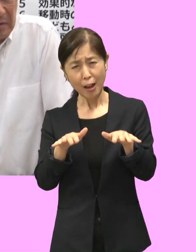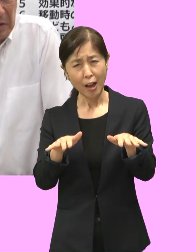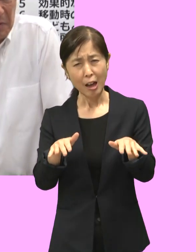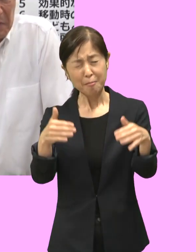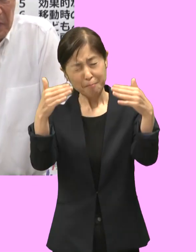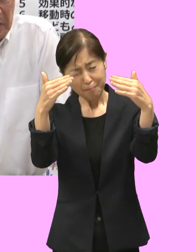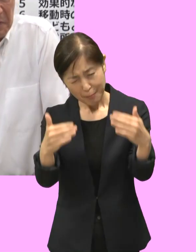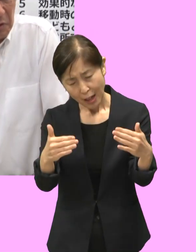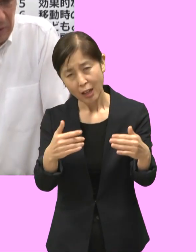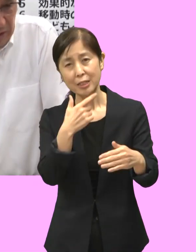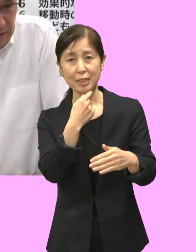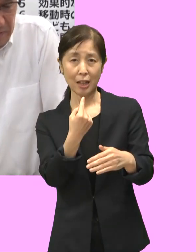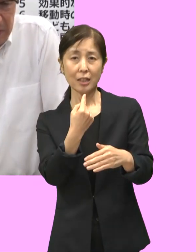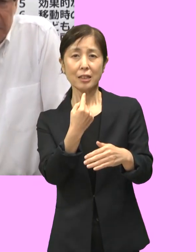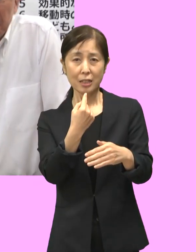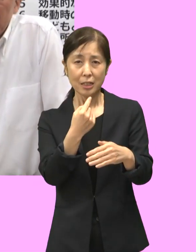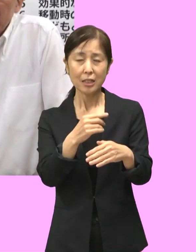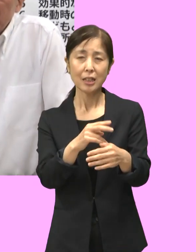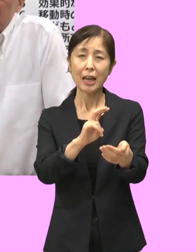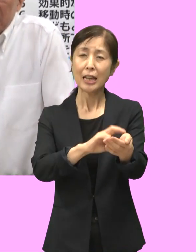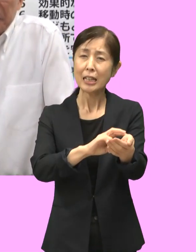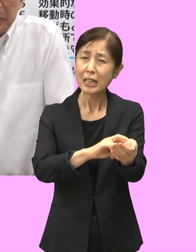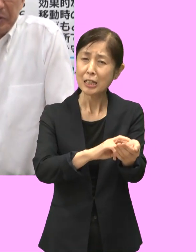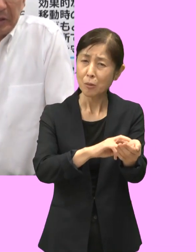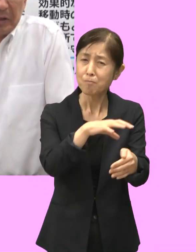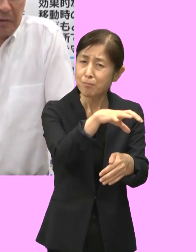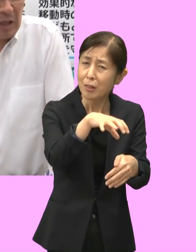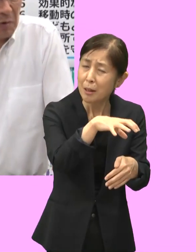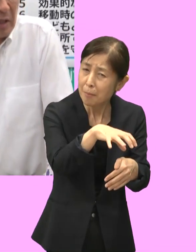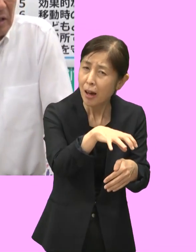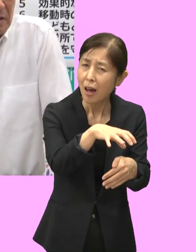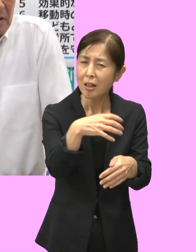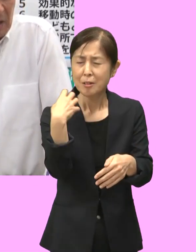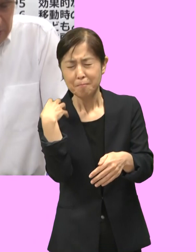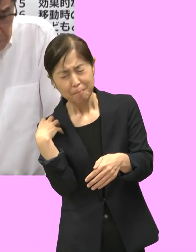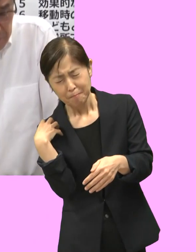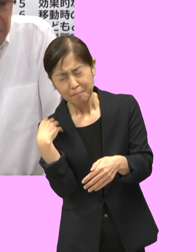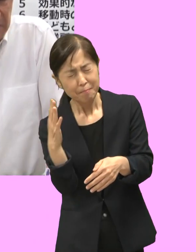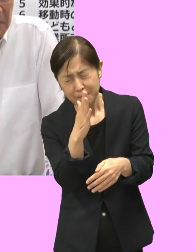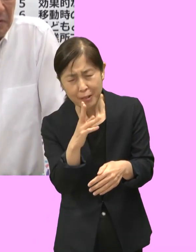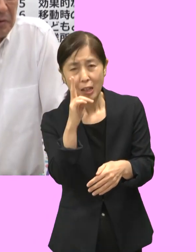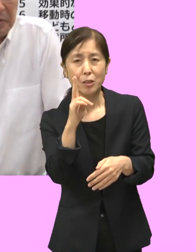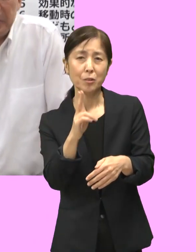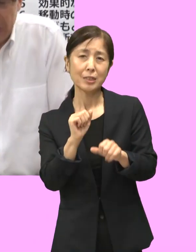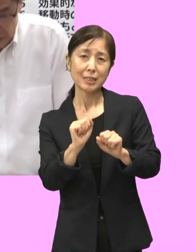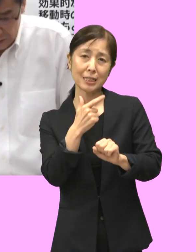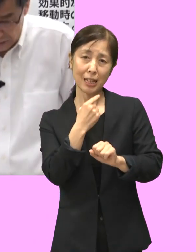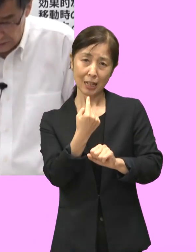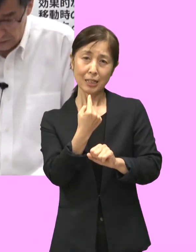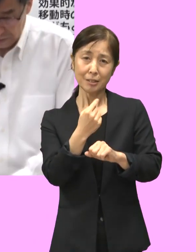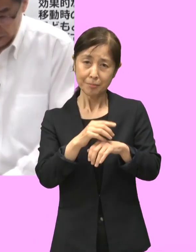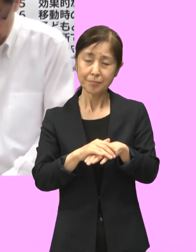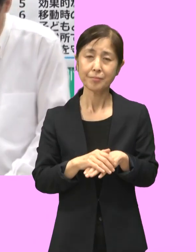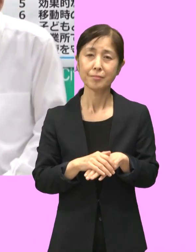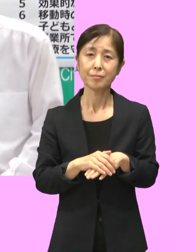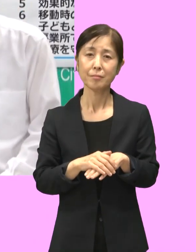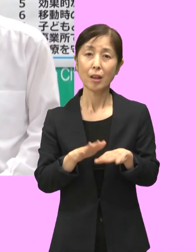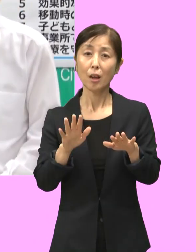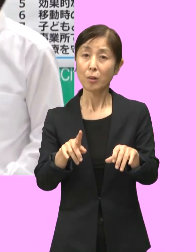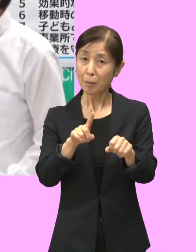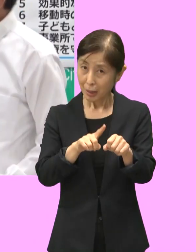感染拡大を食い止めたい、あるいは医療に負担をかからないようにしたいというふうに、まあ、考えているわけであ